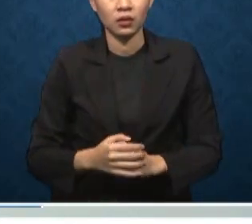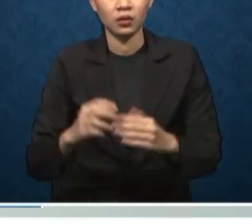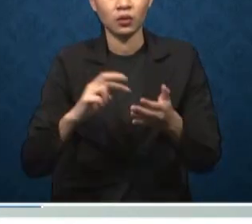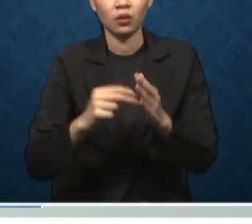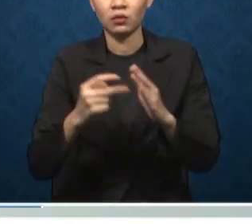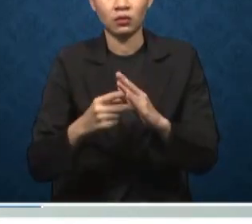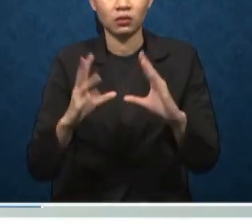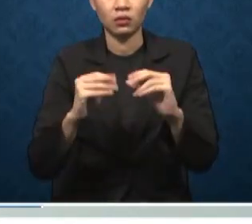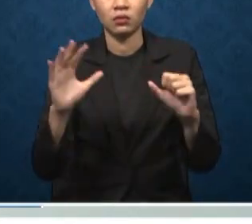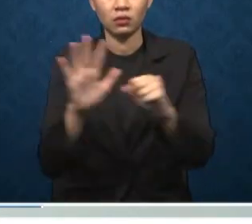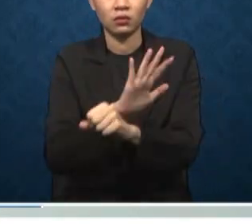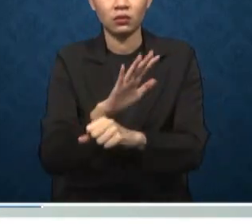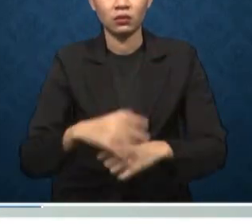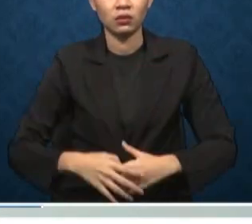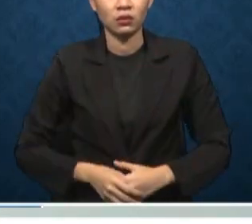ครับ